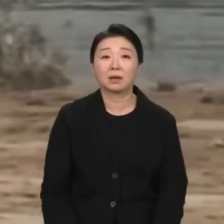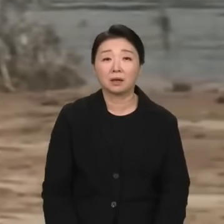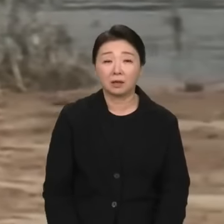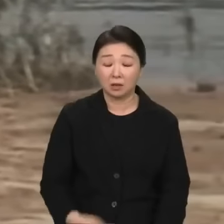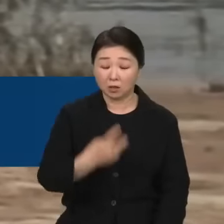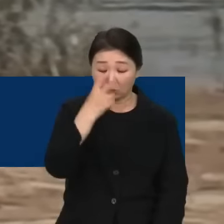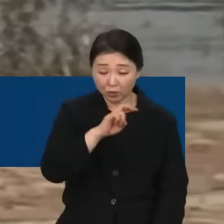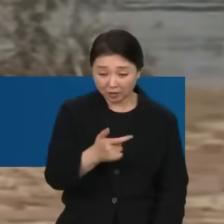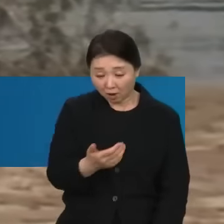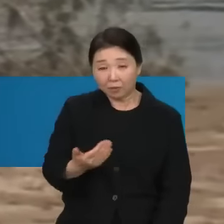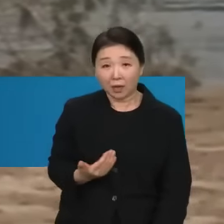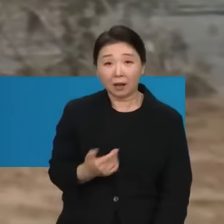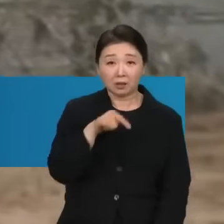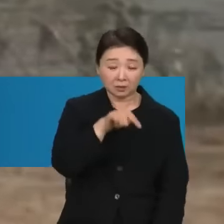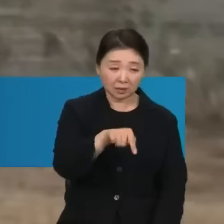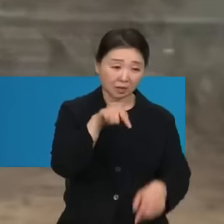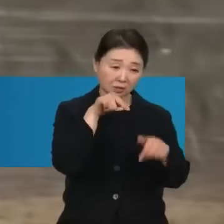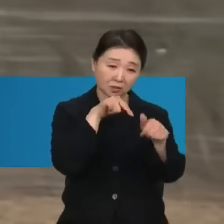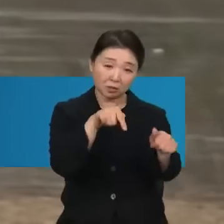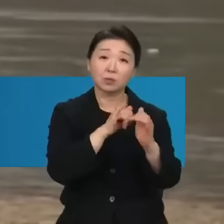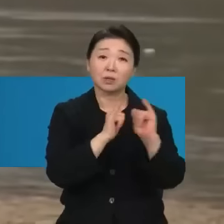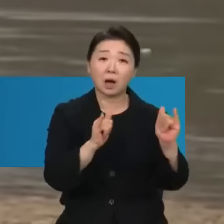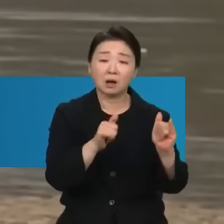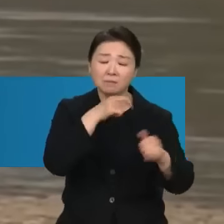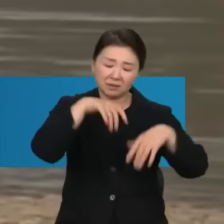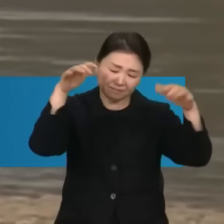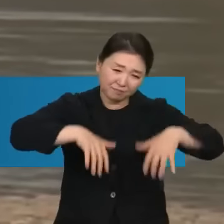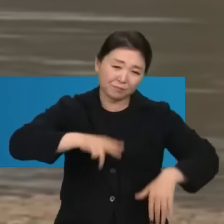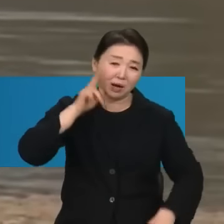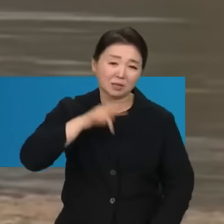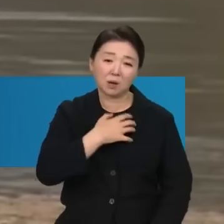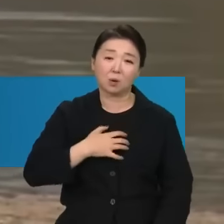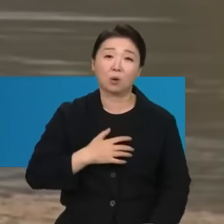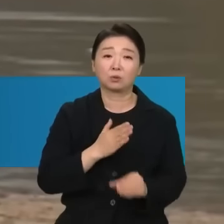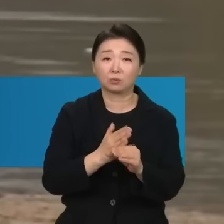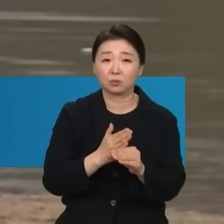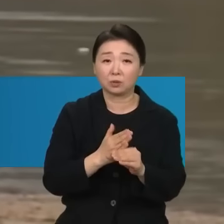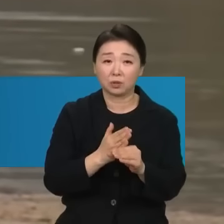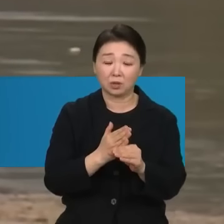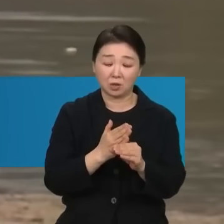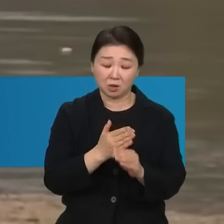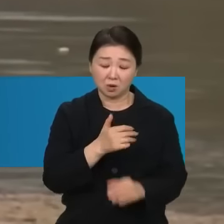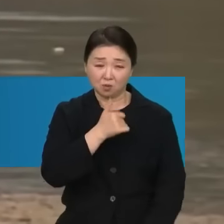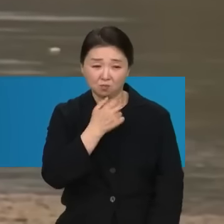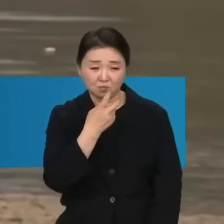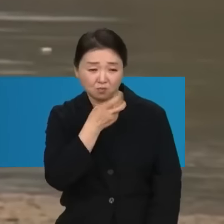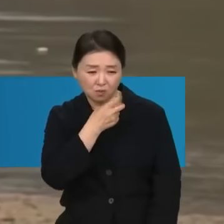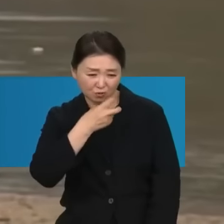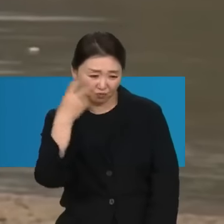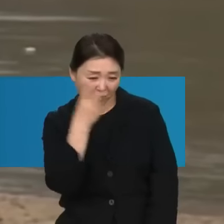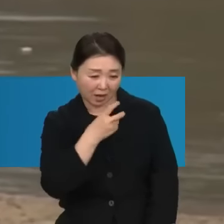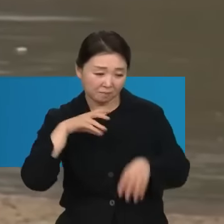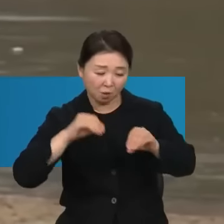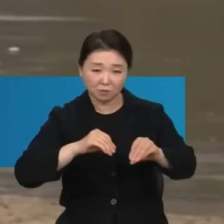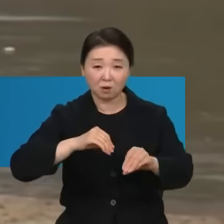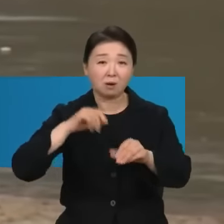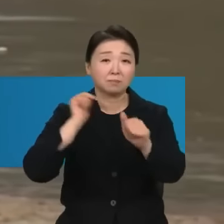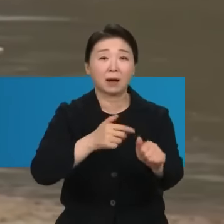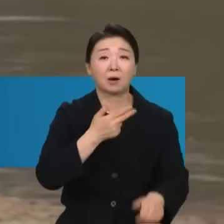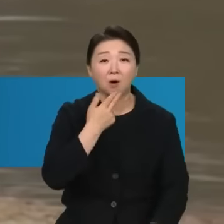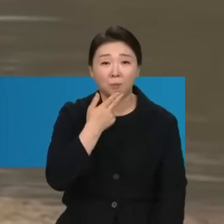작업 전날 현장 지휘관은 비가 너무 많이 온다고 걱정하는데 수색을 중단하란 말은 없고 임성근